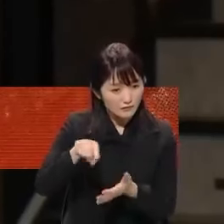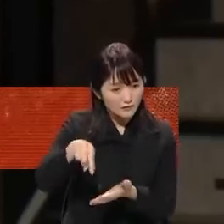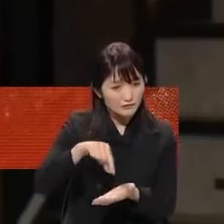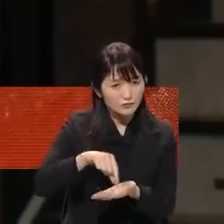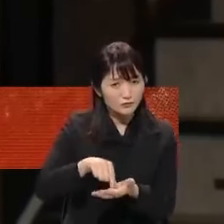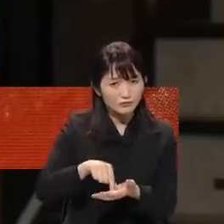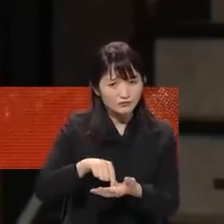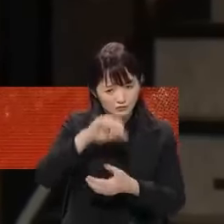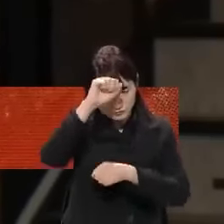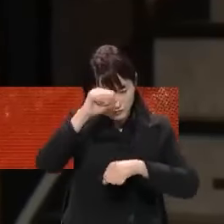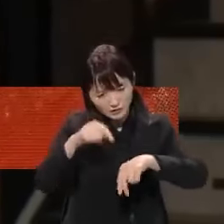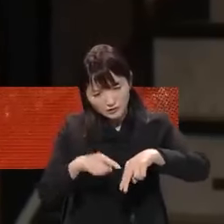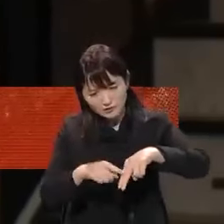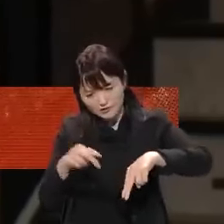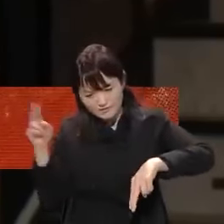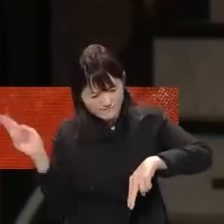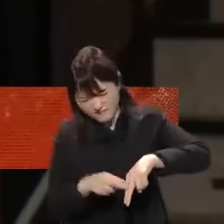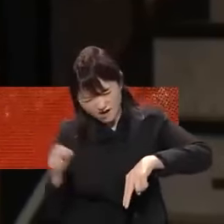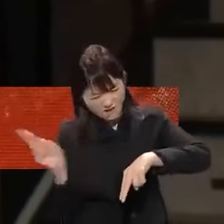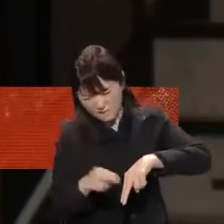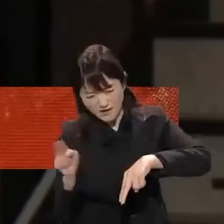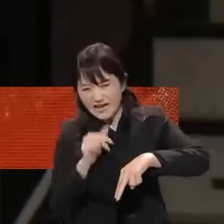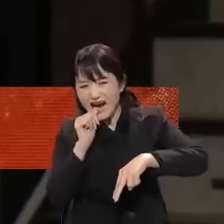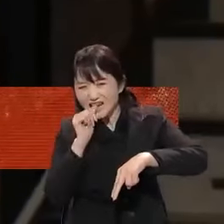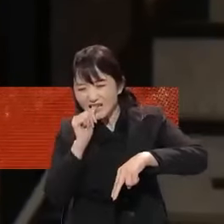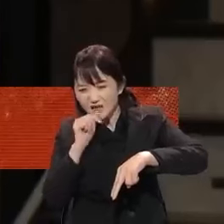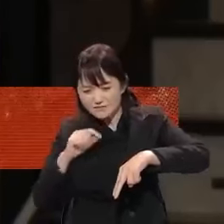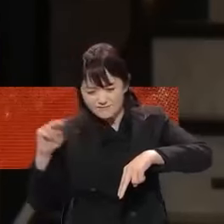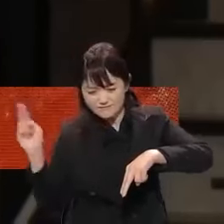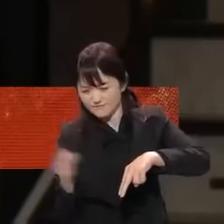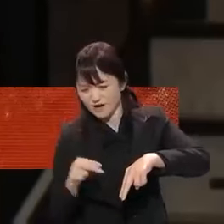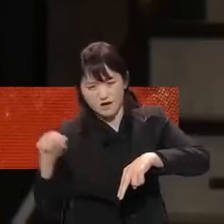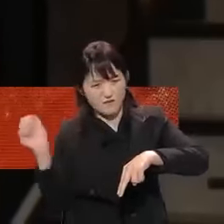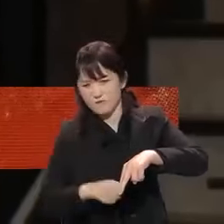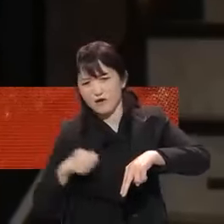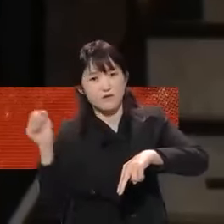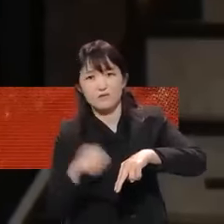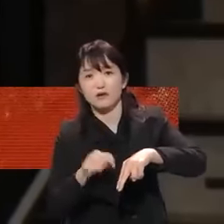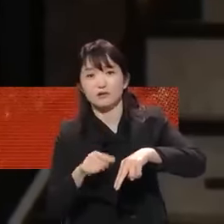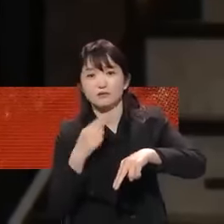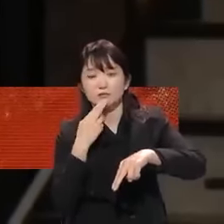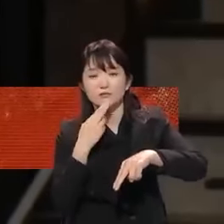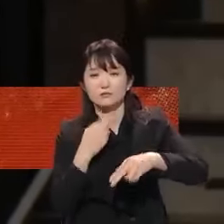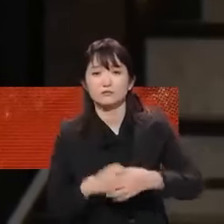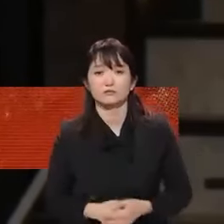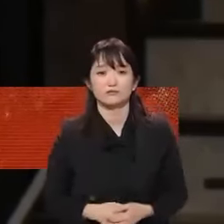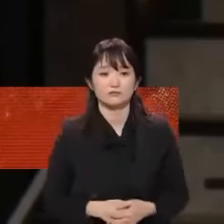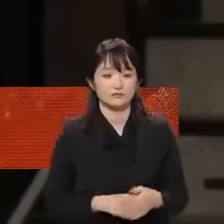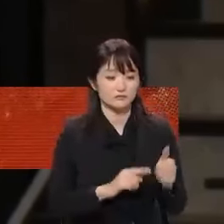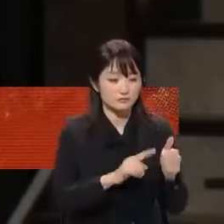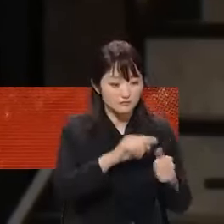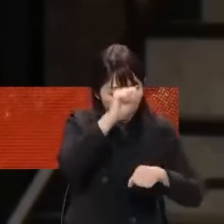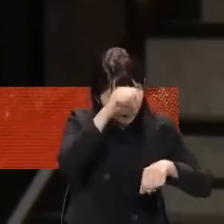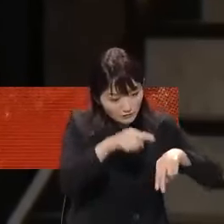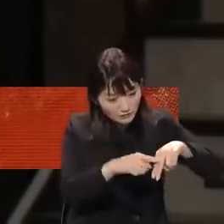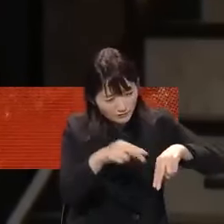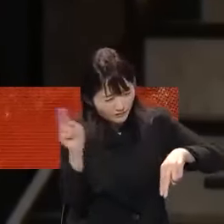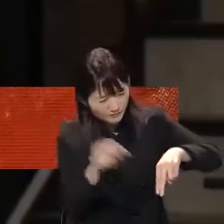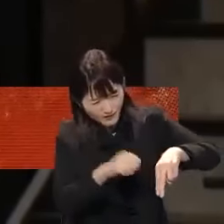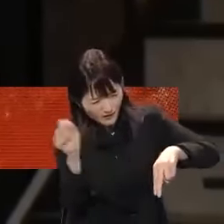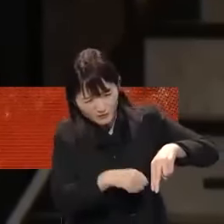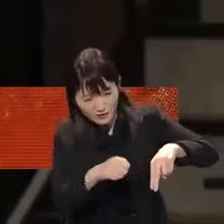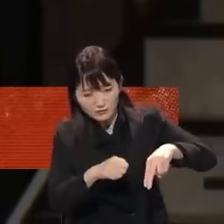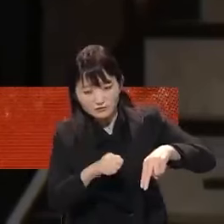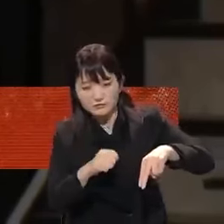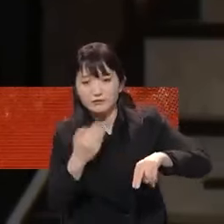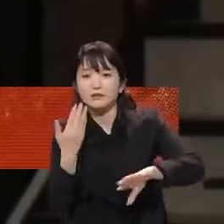뭐 허벅지를 퍽퍽퍽 소리가 날 만큼 쇠막대를 때리고 뭐 하나 이 아이는 허벅지를 때리고 다른 아이는 엉덩이를 때렸다고